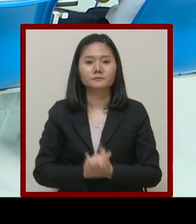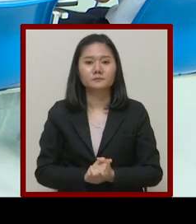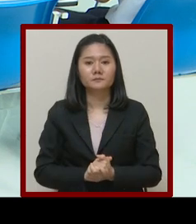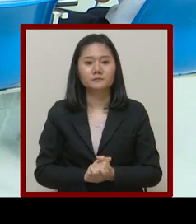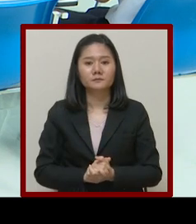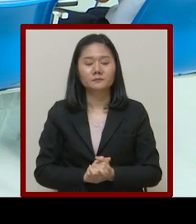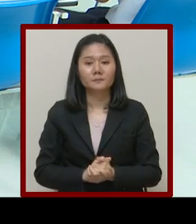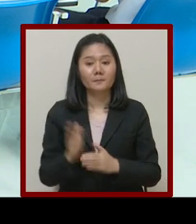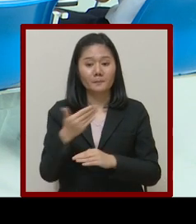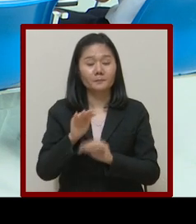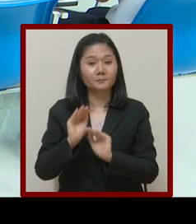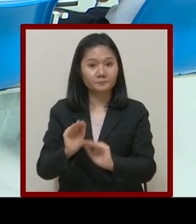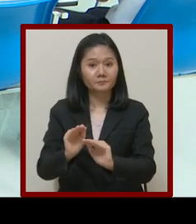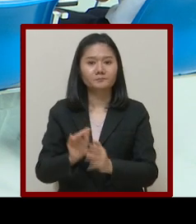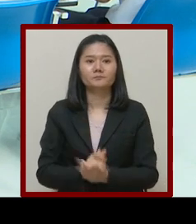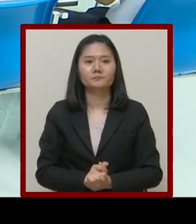น้ำพริกปลาร้าค่ะ